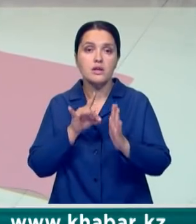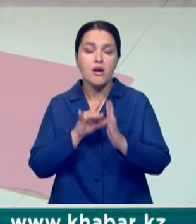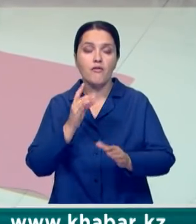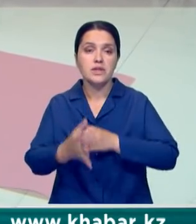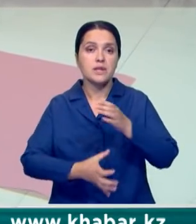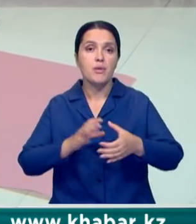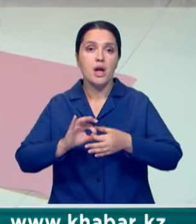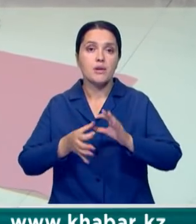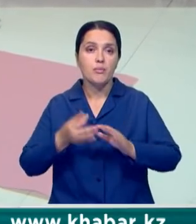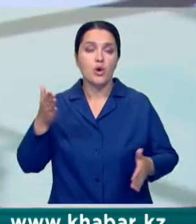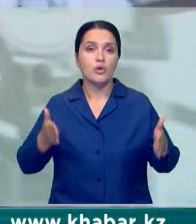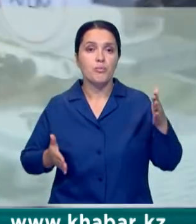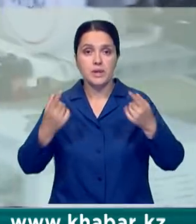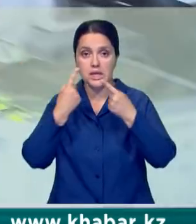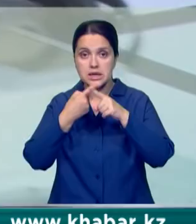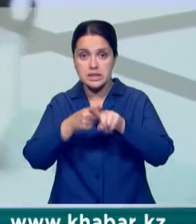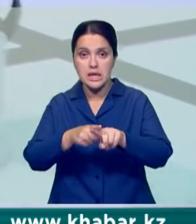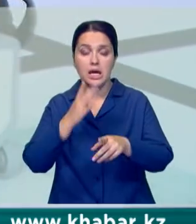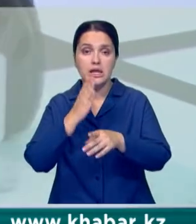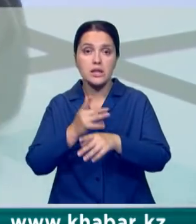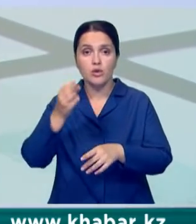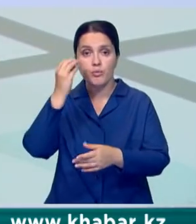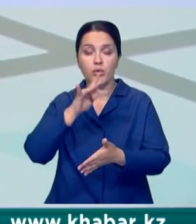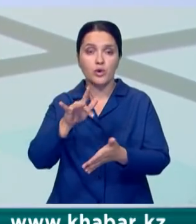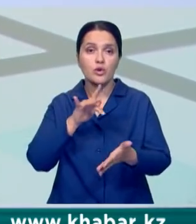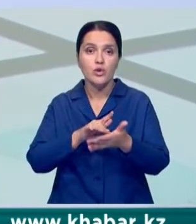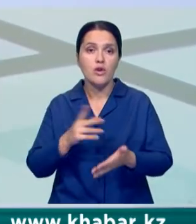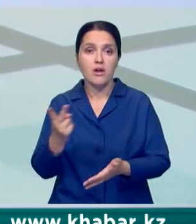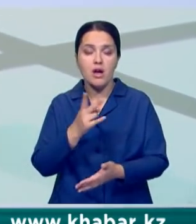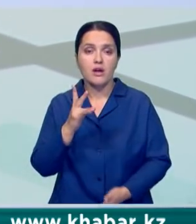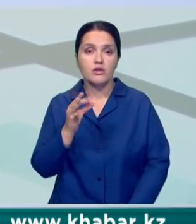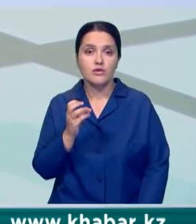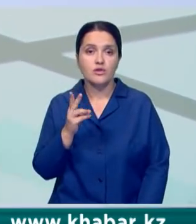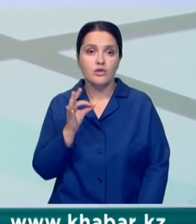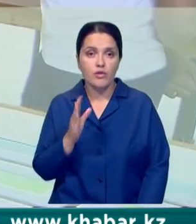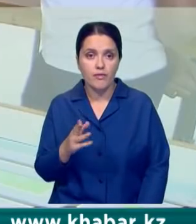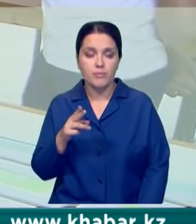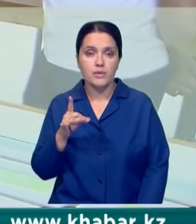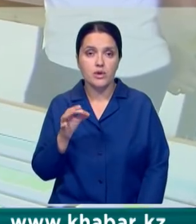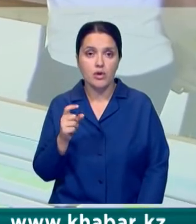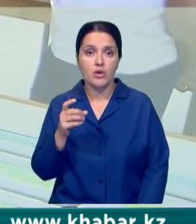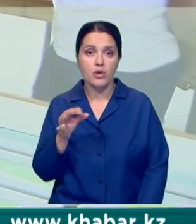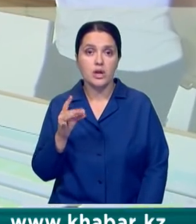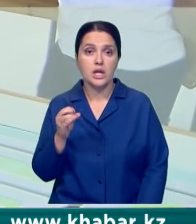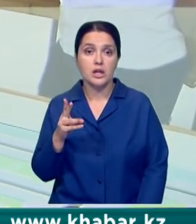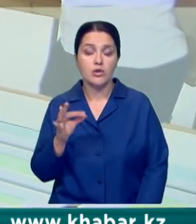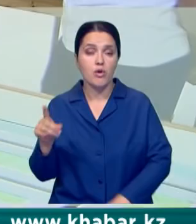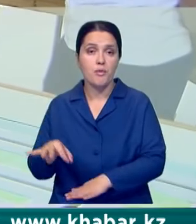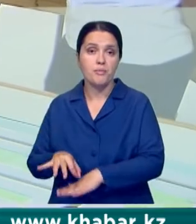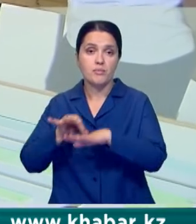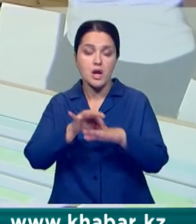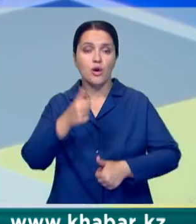олимпиады по робототехнике каким видят умный город показали и никита носков с данилом про харенко они повезли на конкурс